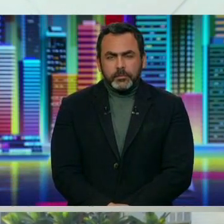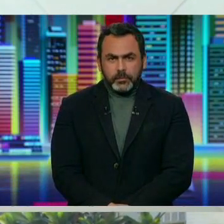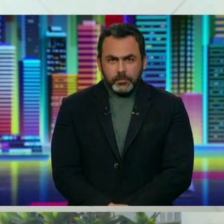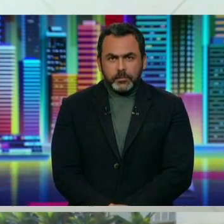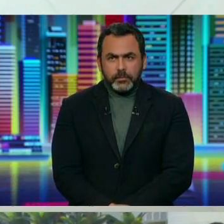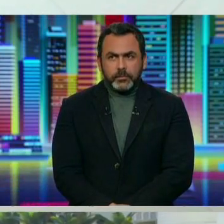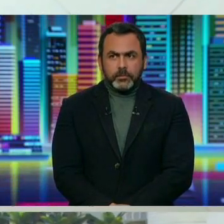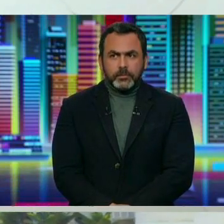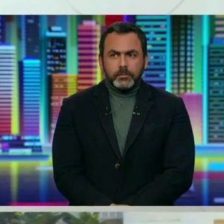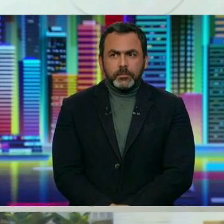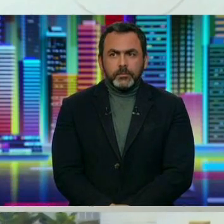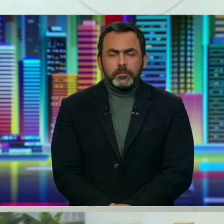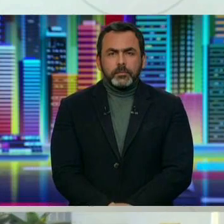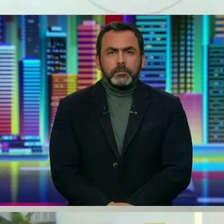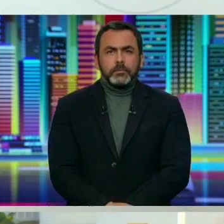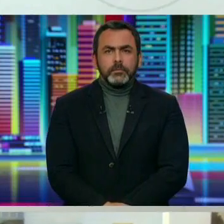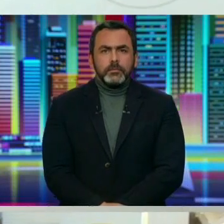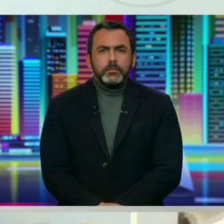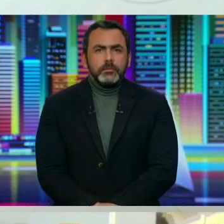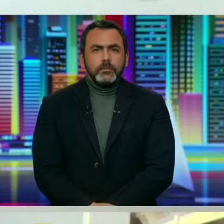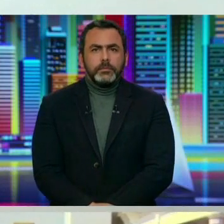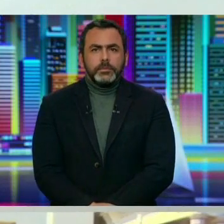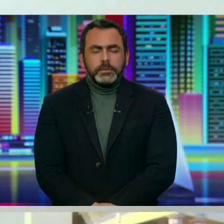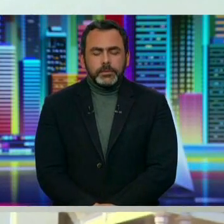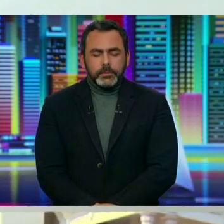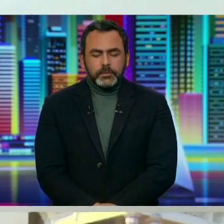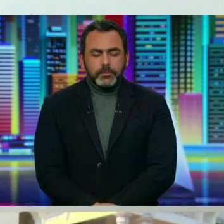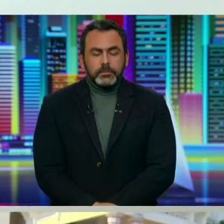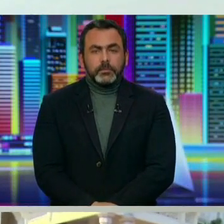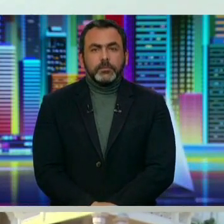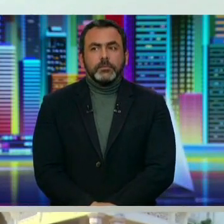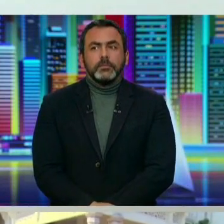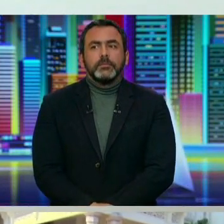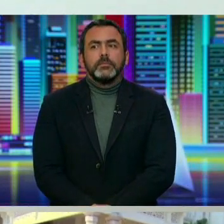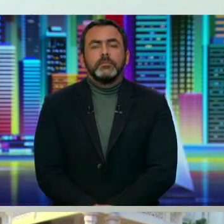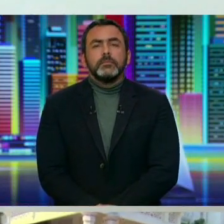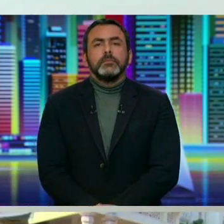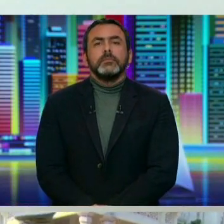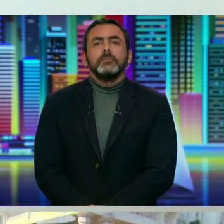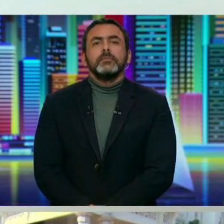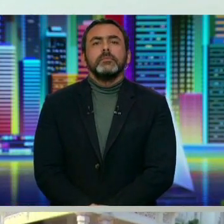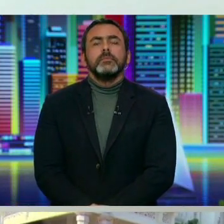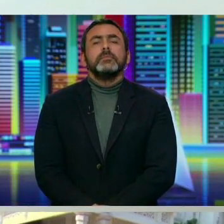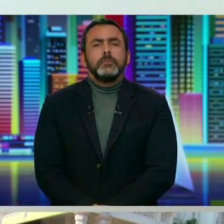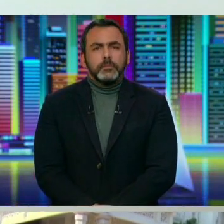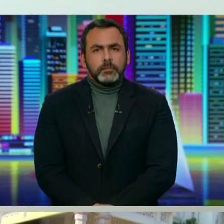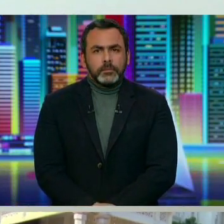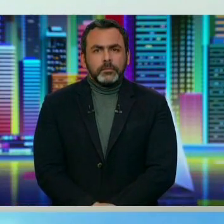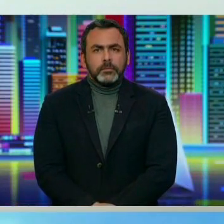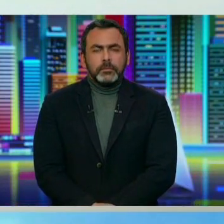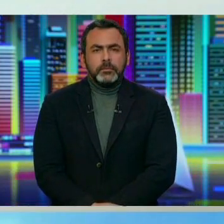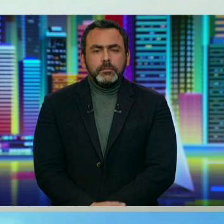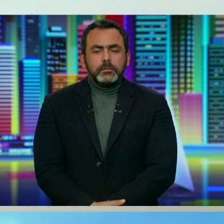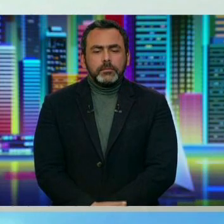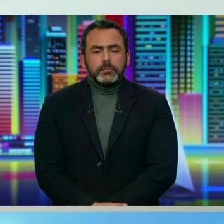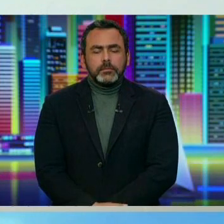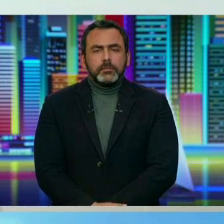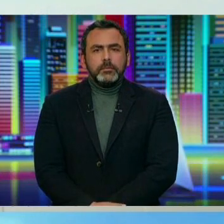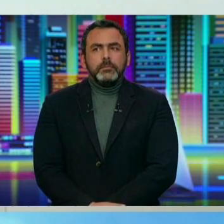غرب افريقيا، وبالتالي تحرك مصر بهذا الاتجاه على كل هذه المستويات